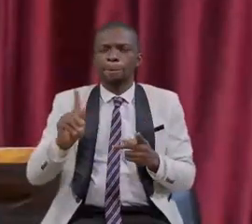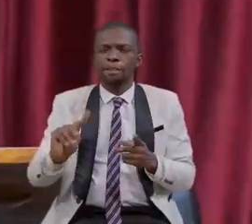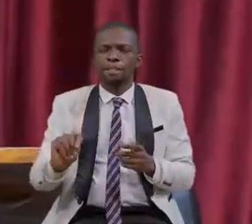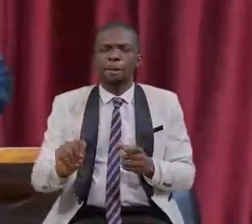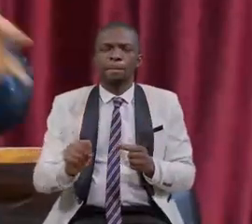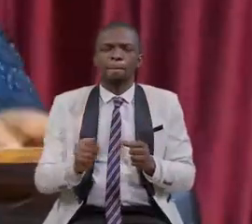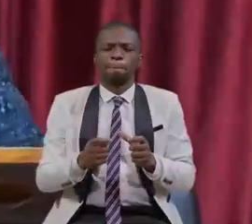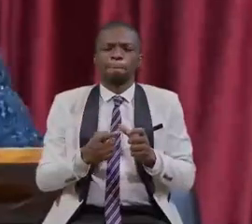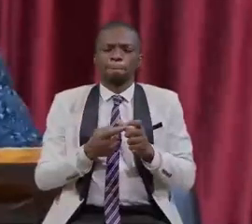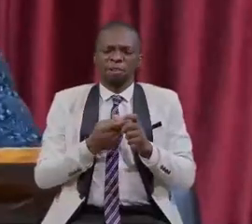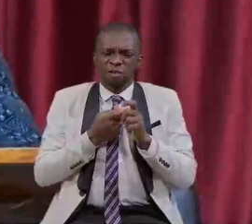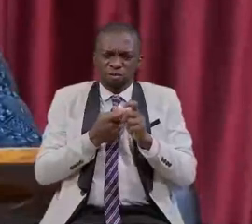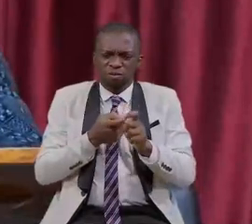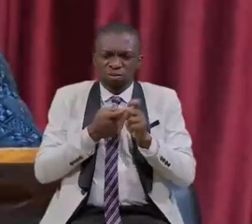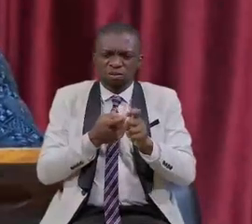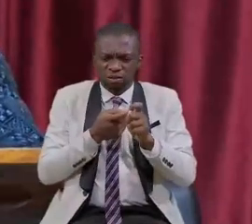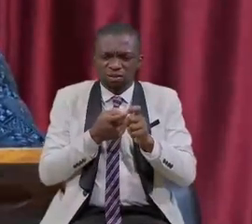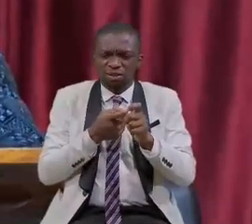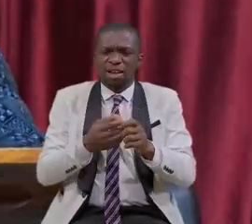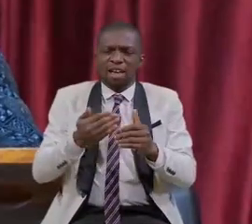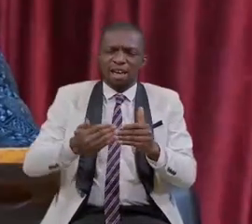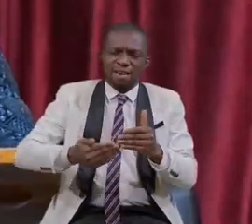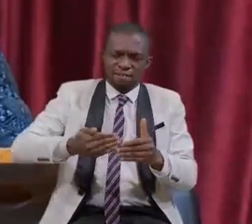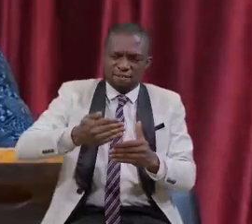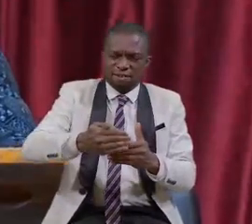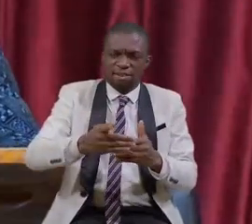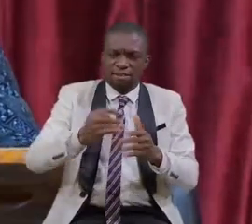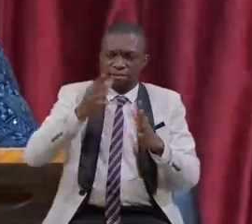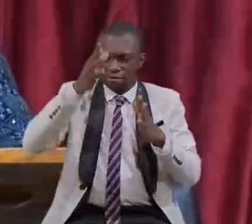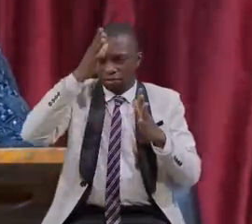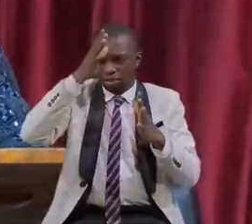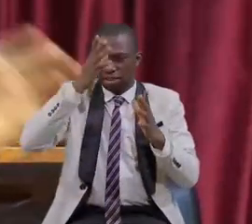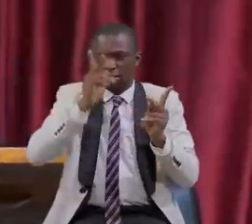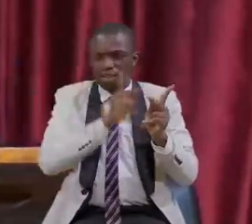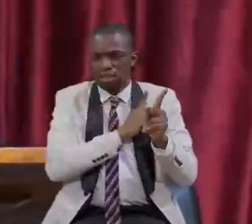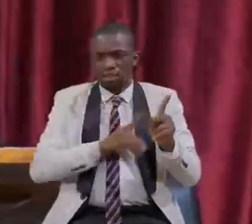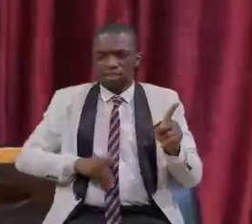Et numéro 2, il y a la poursuite du royaume du Père. Numéro 3,